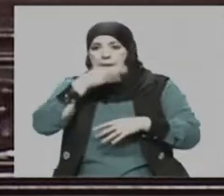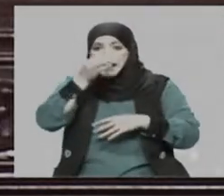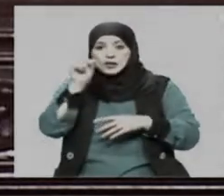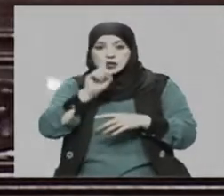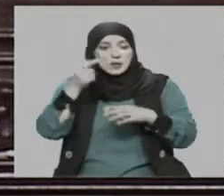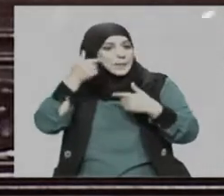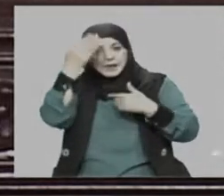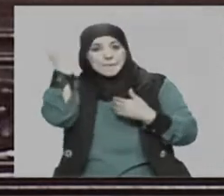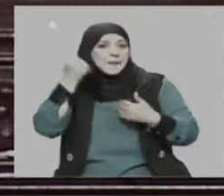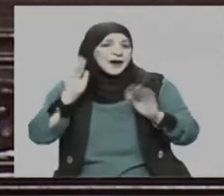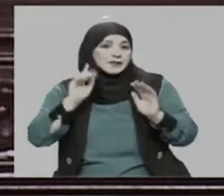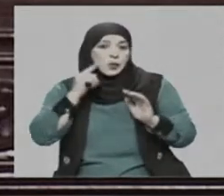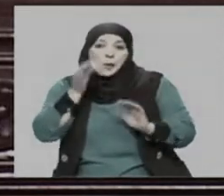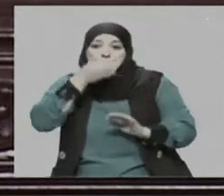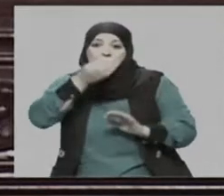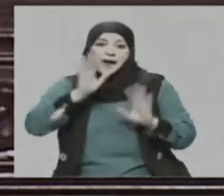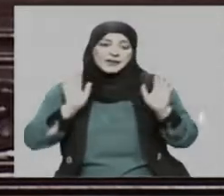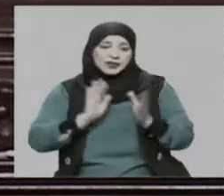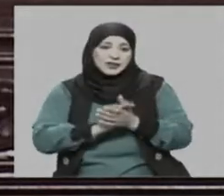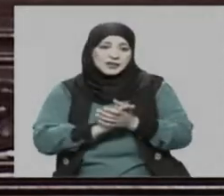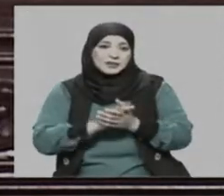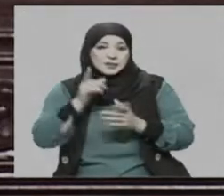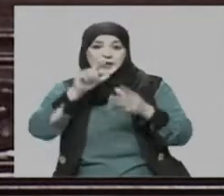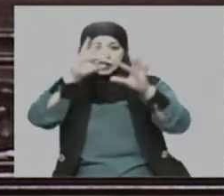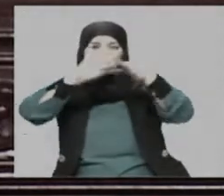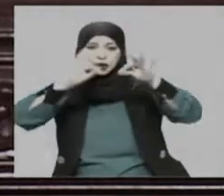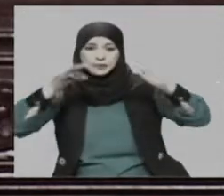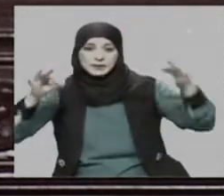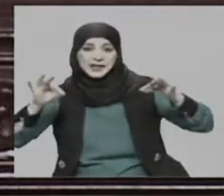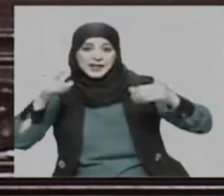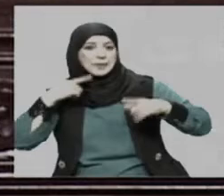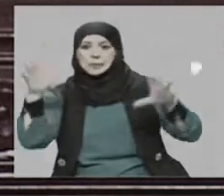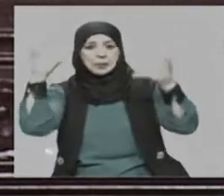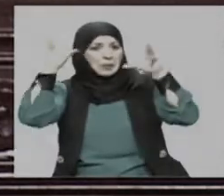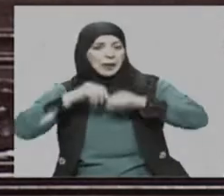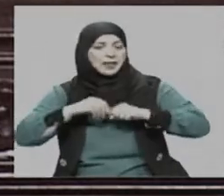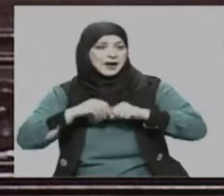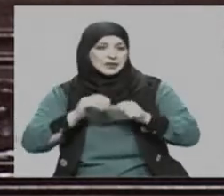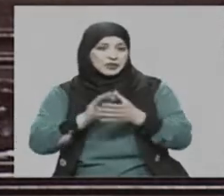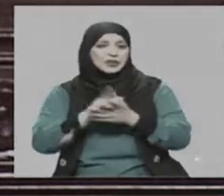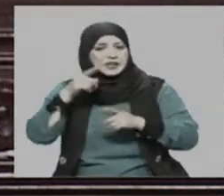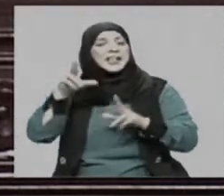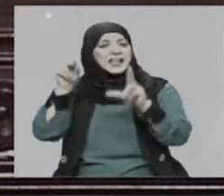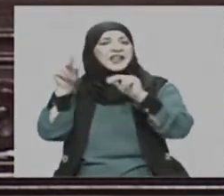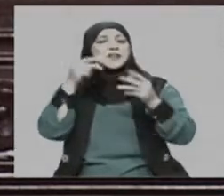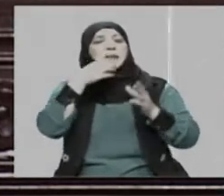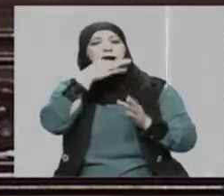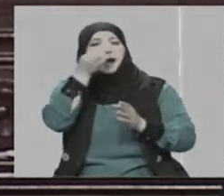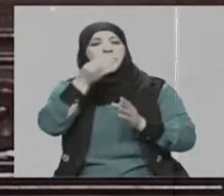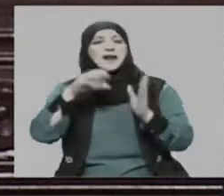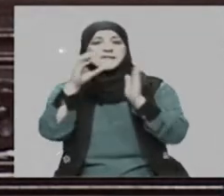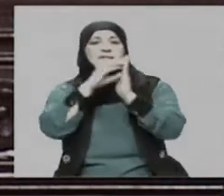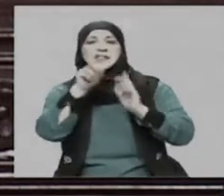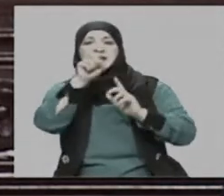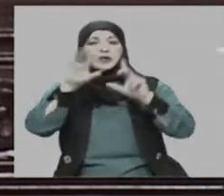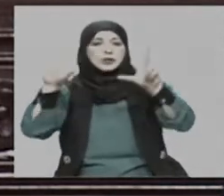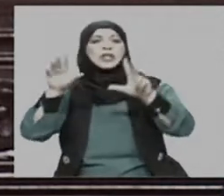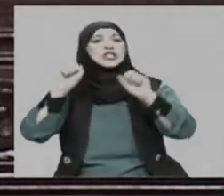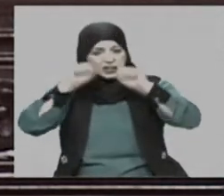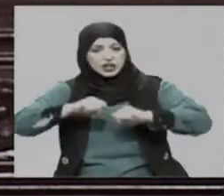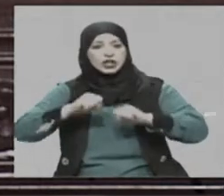يعرفش، ما قالهاش، مش الجملة هذه ما ضاعتش عليه، كما قال في الفصل 18 كان ينجم نفس